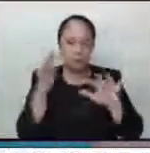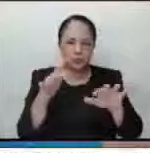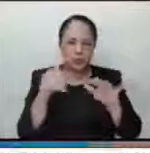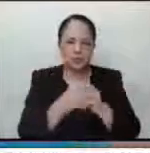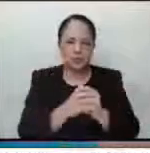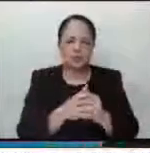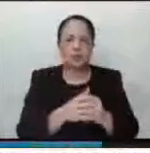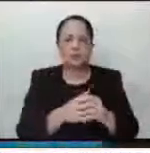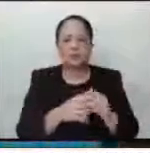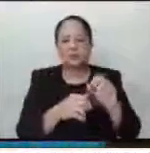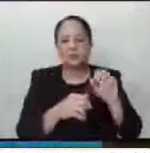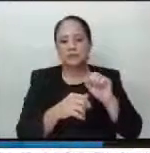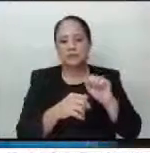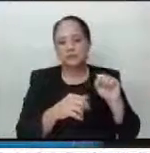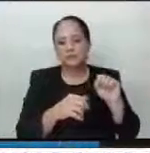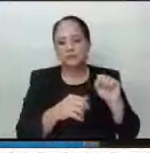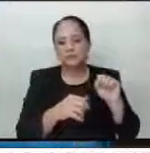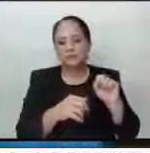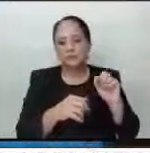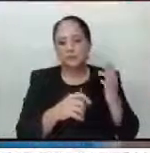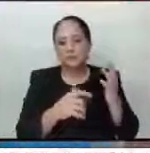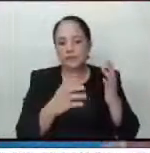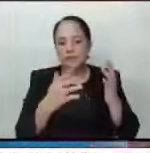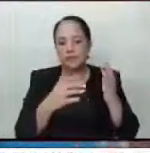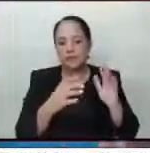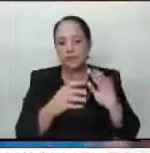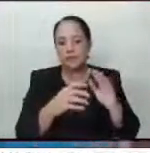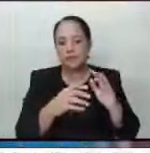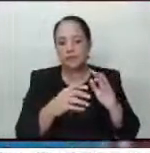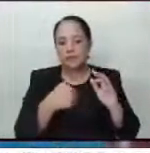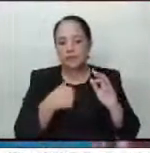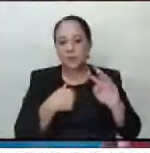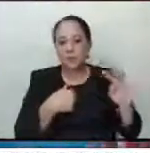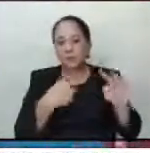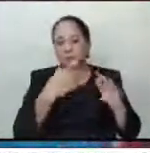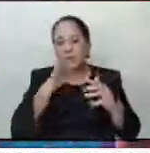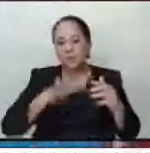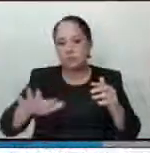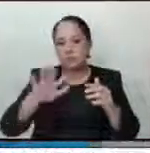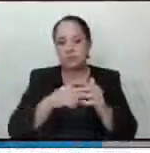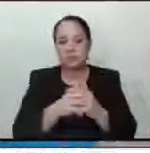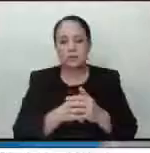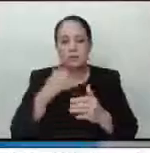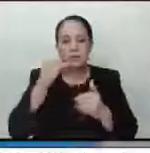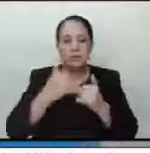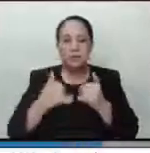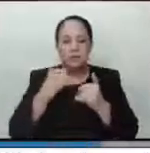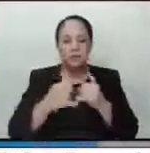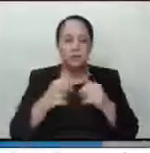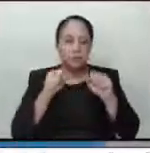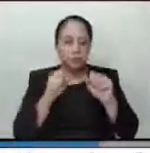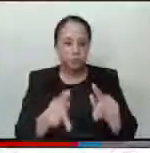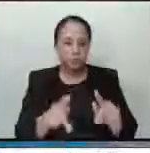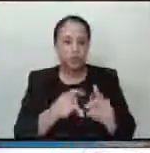bahagi. Nagbabala naman ang mga opisyal sa mga residente na ito na ang huli nilang pagkakataon para lumikas.